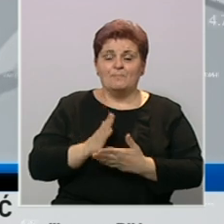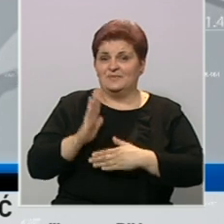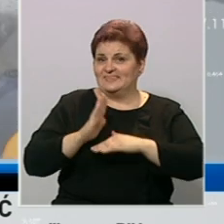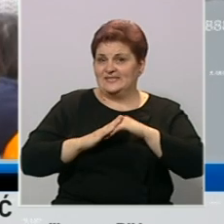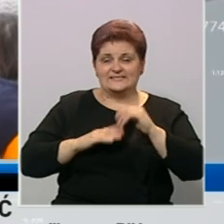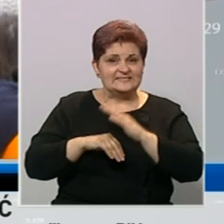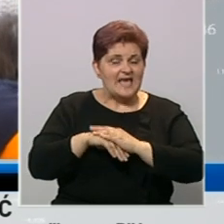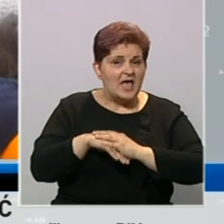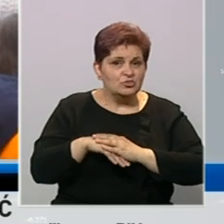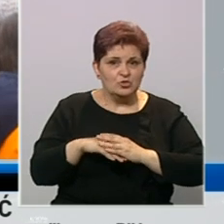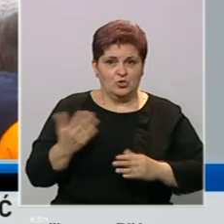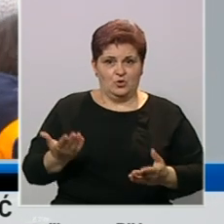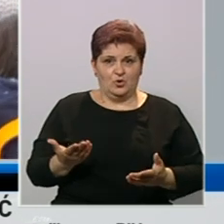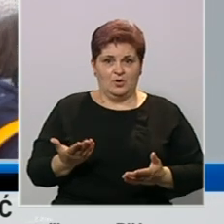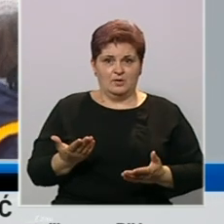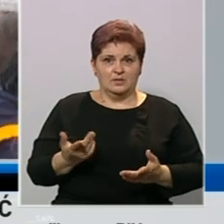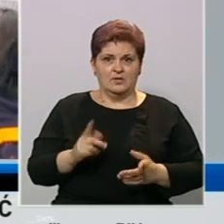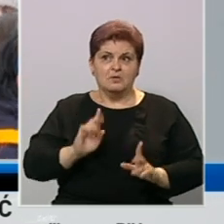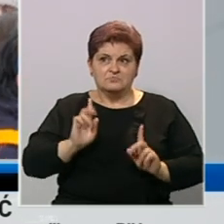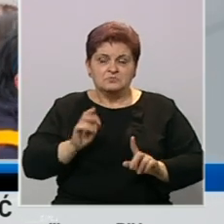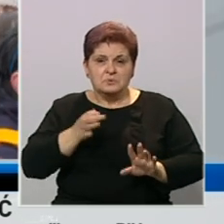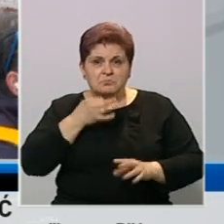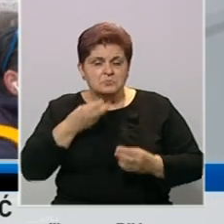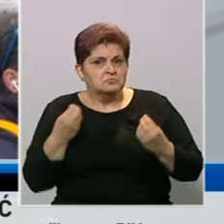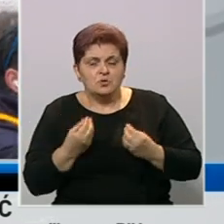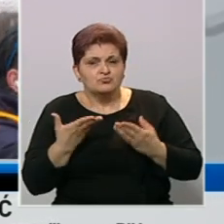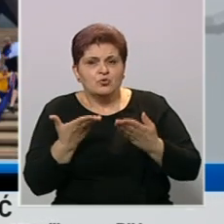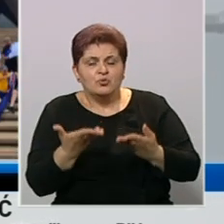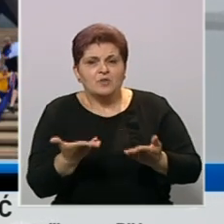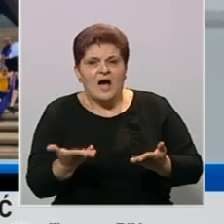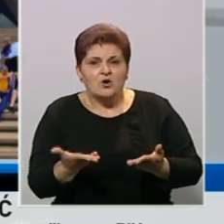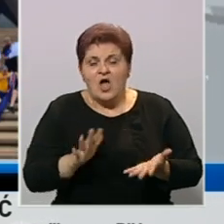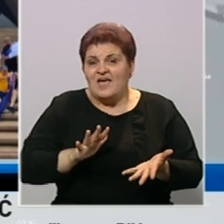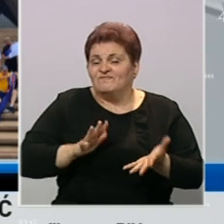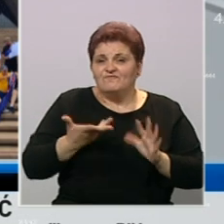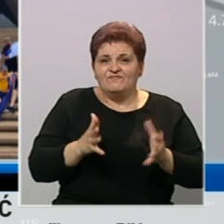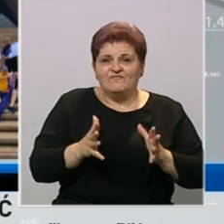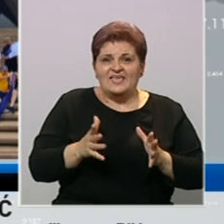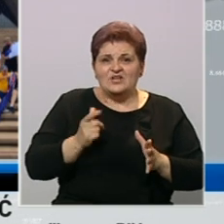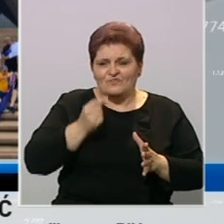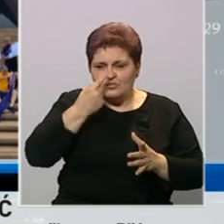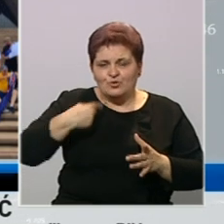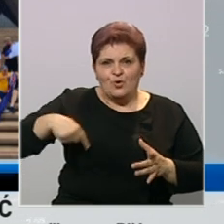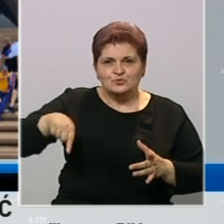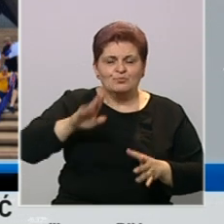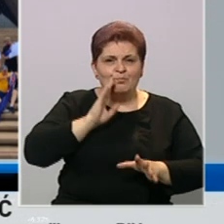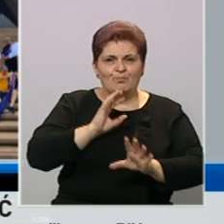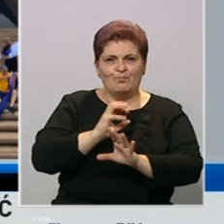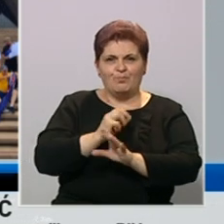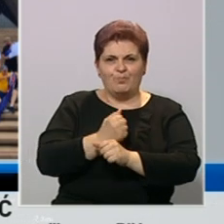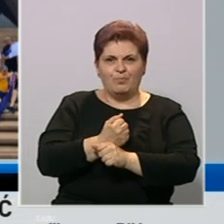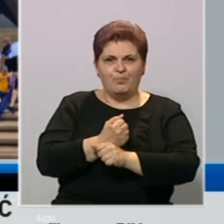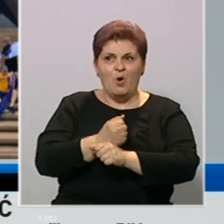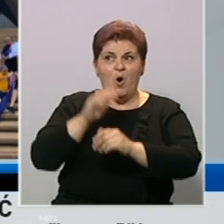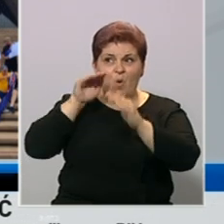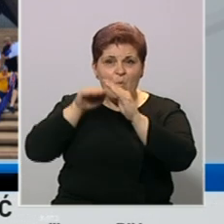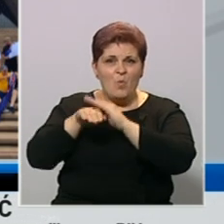i postavlja se naravno i pitanje zašto je to tako. Vjerovatno su građani Bosne i Hercegovine u